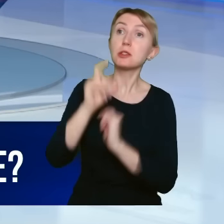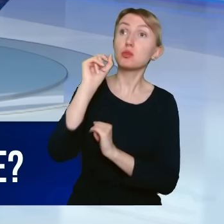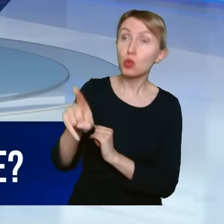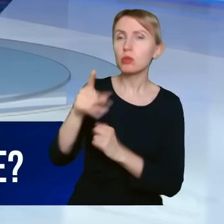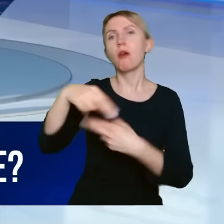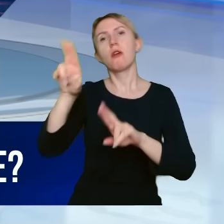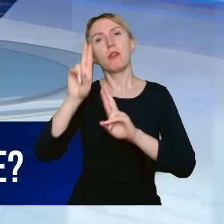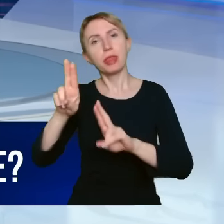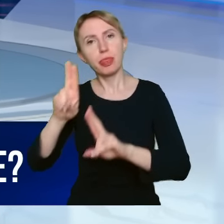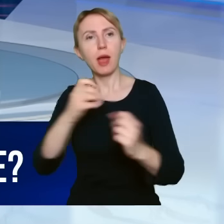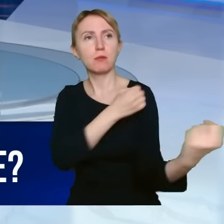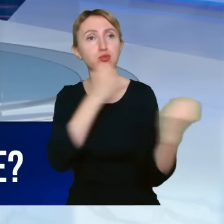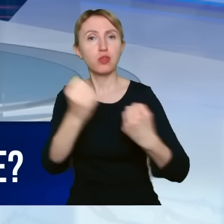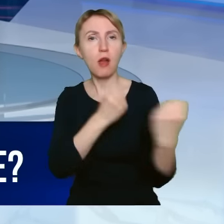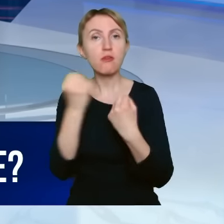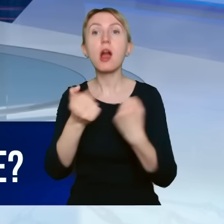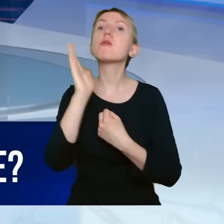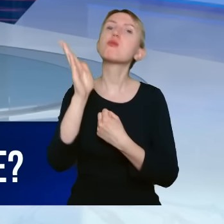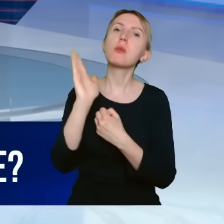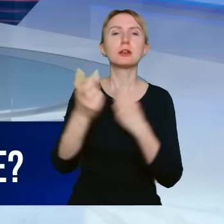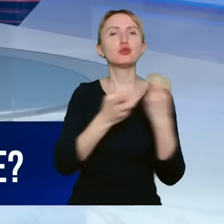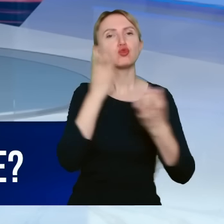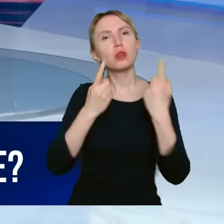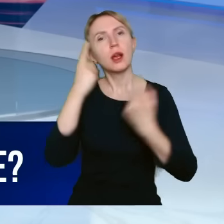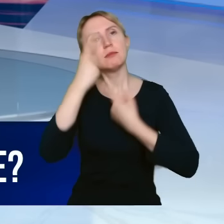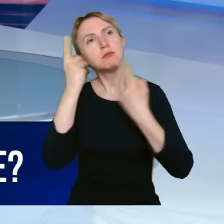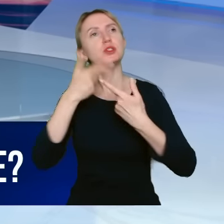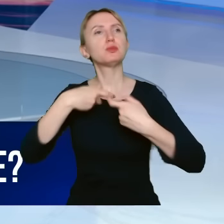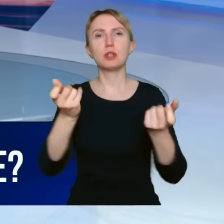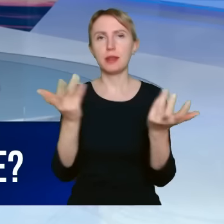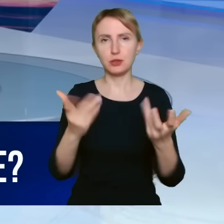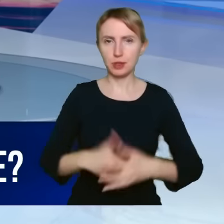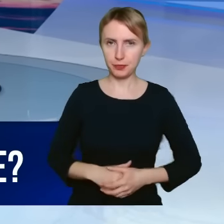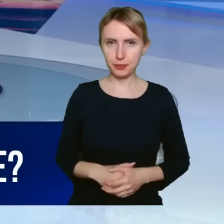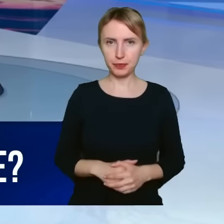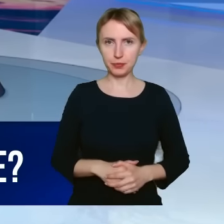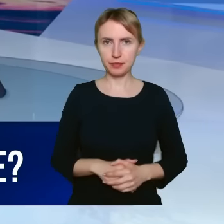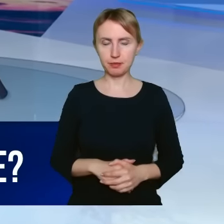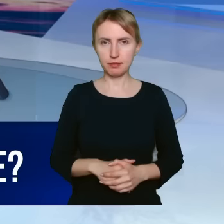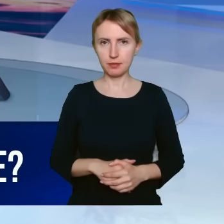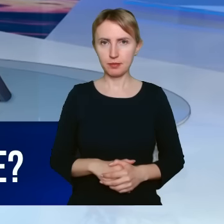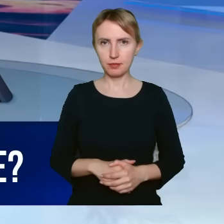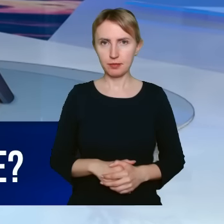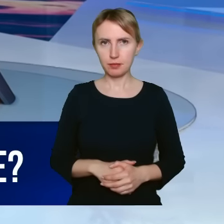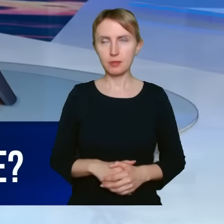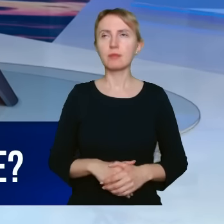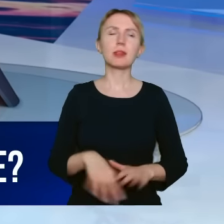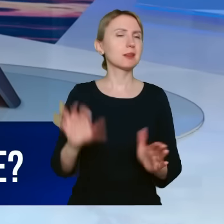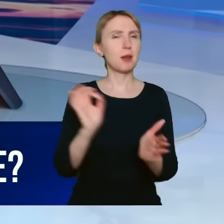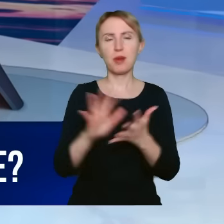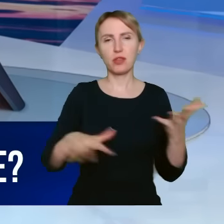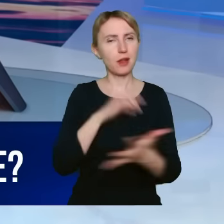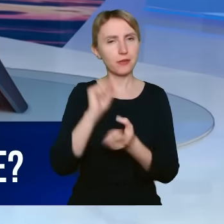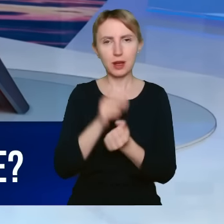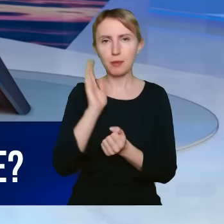wynajmiemy, przewieziemy, a później będziemy myśleć, gdzie by to sprzedać. No to już na bank będzie z tego jakaś afera. Jeśli państwo zajmuje się